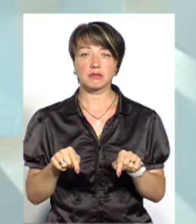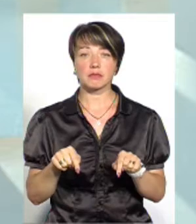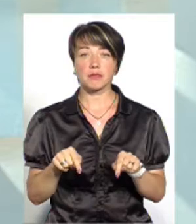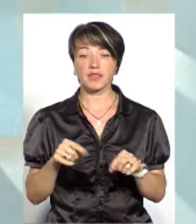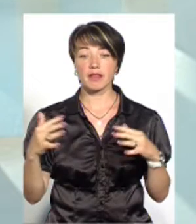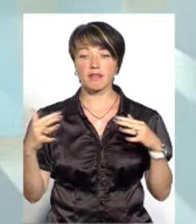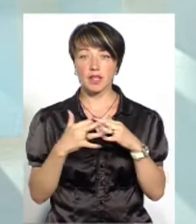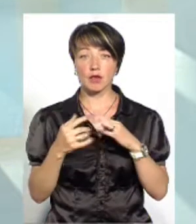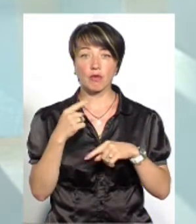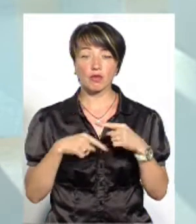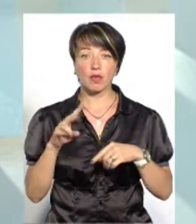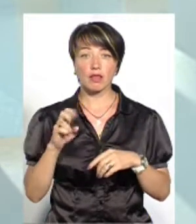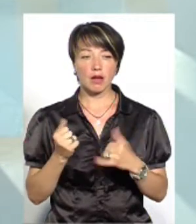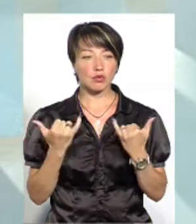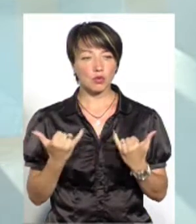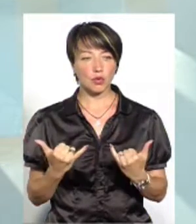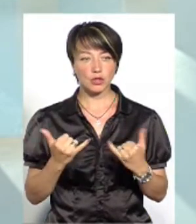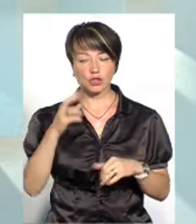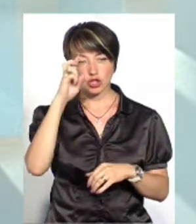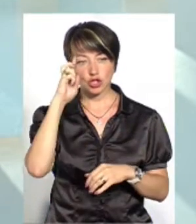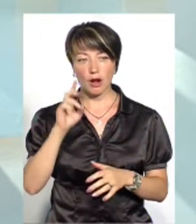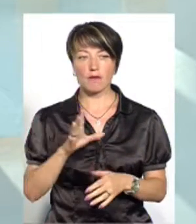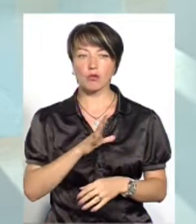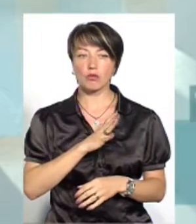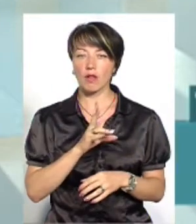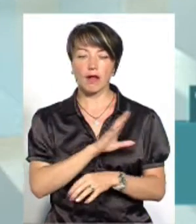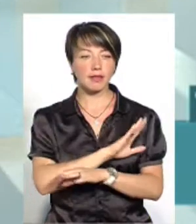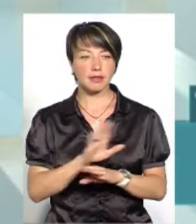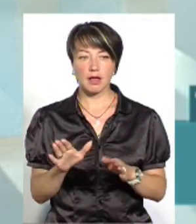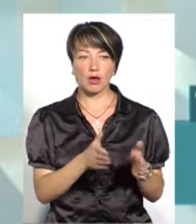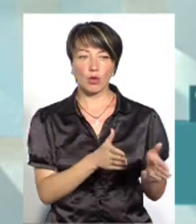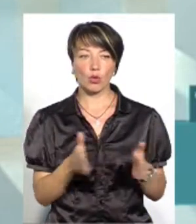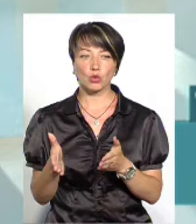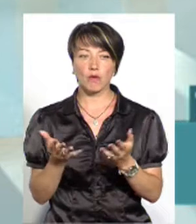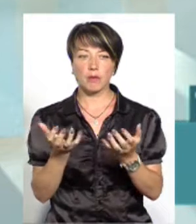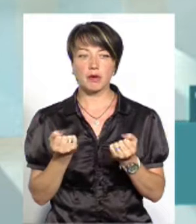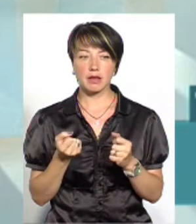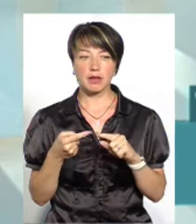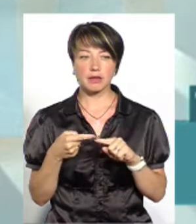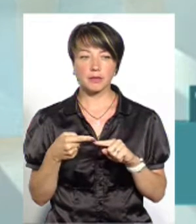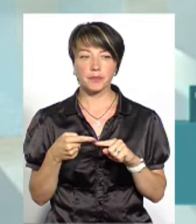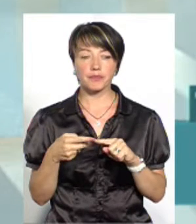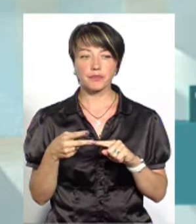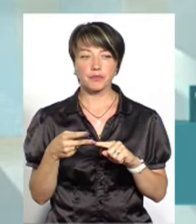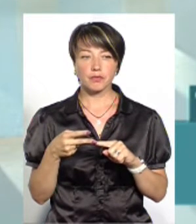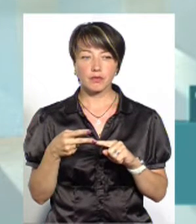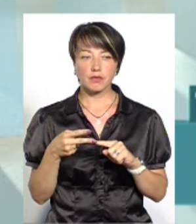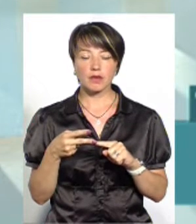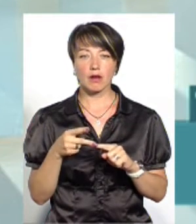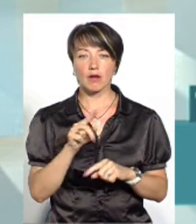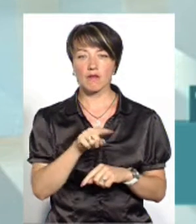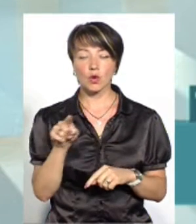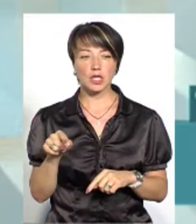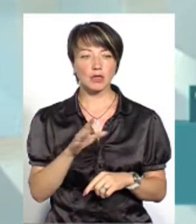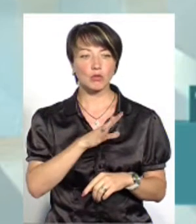з війни. На сьогодні держава була не готова прийняти. Це раз. Інше – це те, що